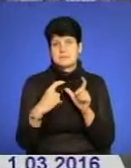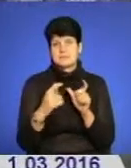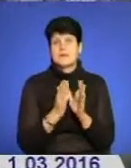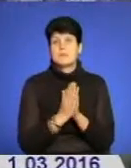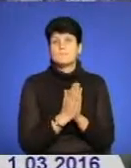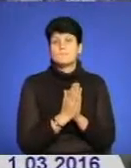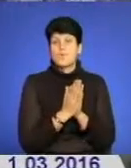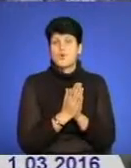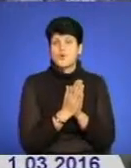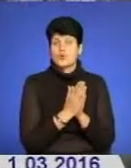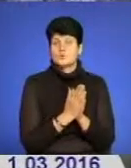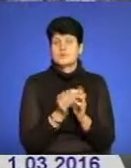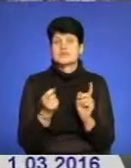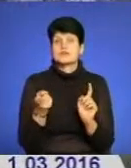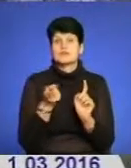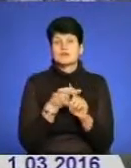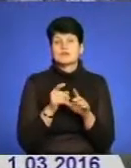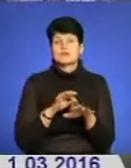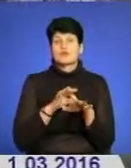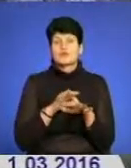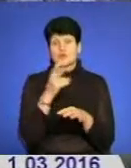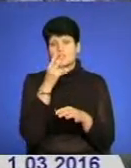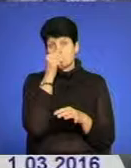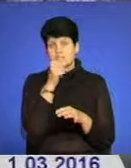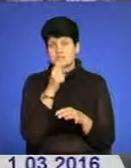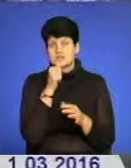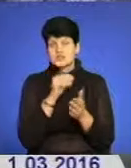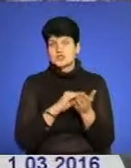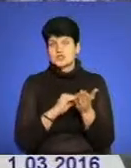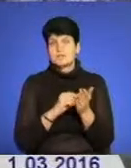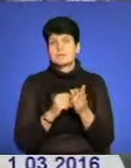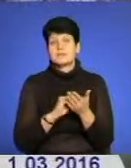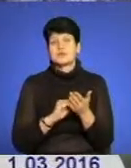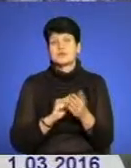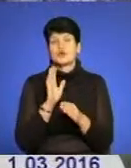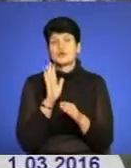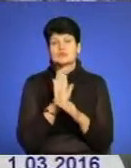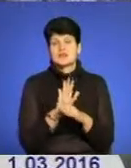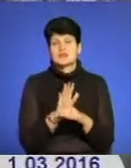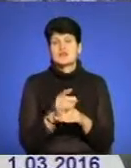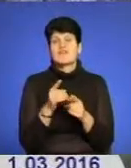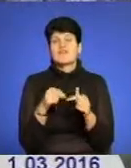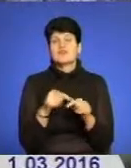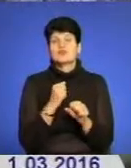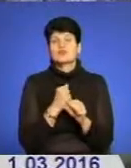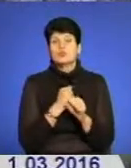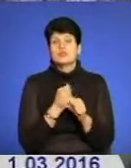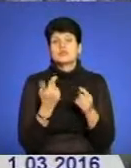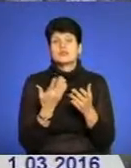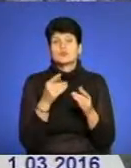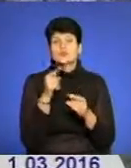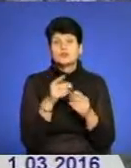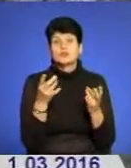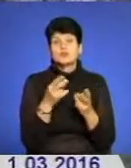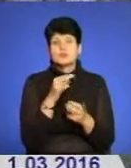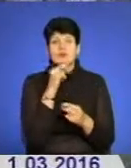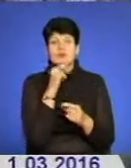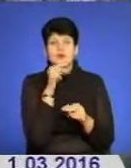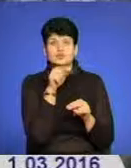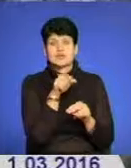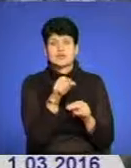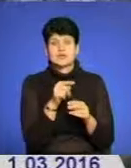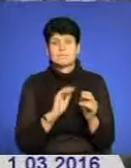просимо залучитися до проведення двомісячника, пишемо розпорядження номер і пишемо вид роботи, яку необхідно звернути підприємцю, ну,